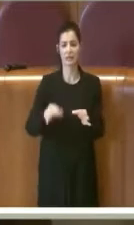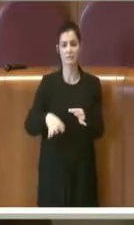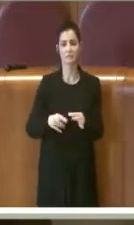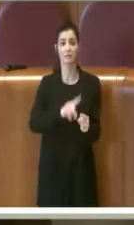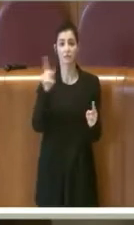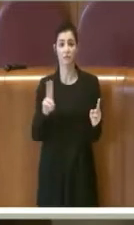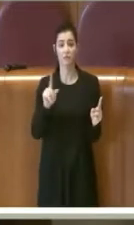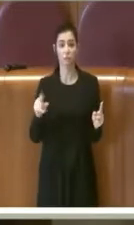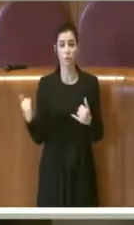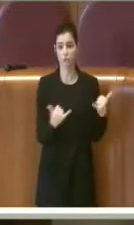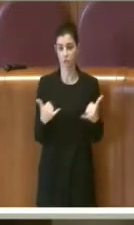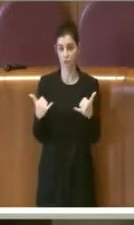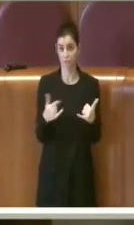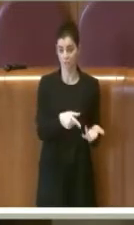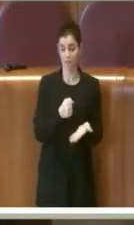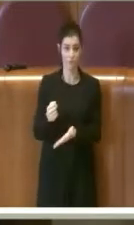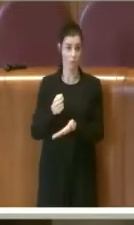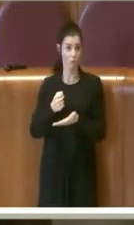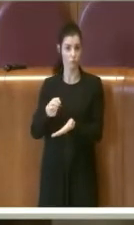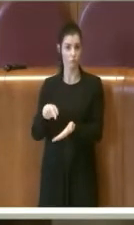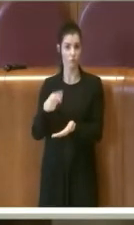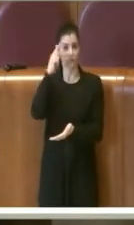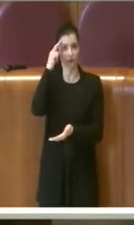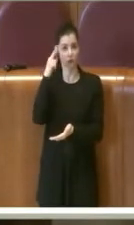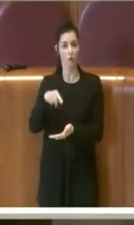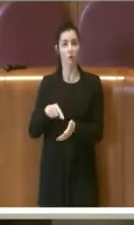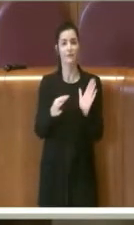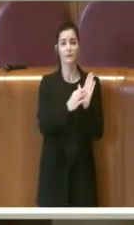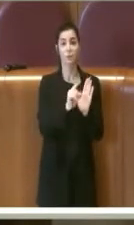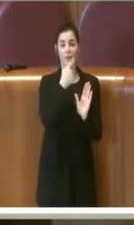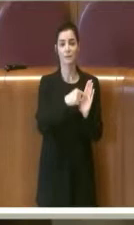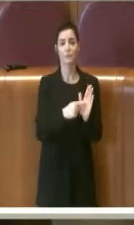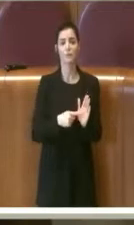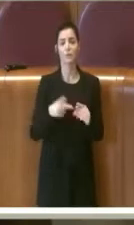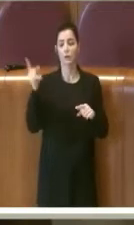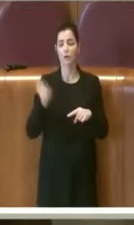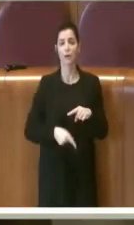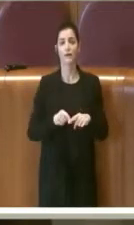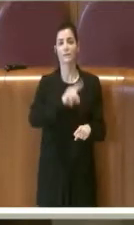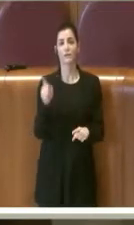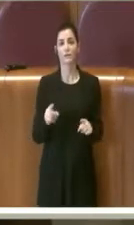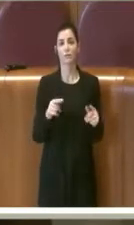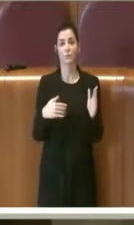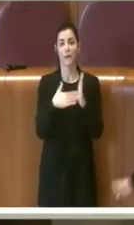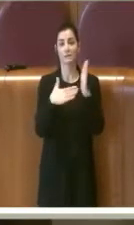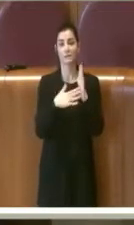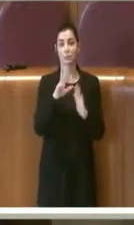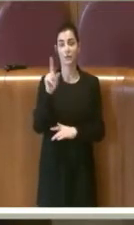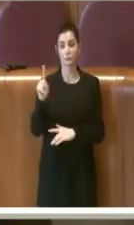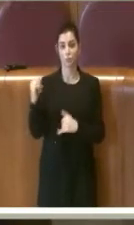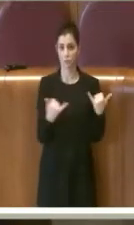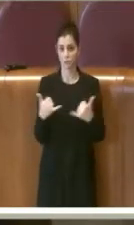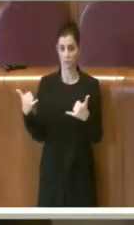31 dicembre queste risorse, perché ricordo che il titolo primo di bilancio appunto deve essere speso tutto entro il 31 dicembre.